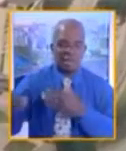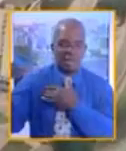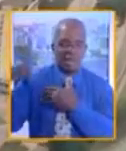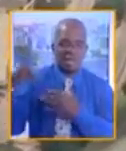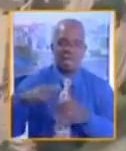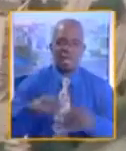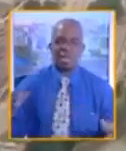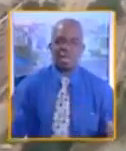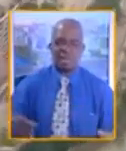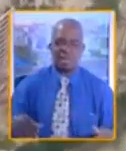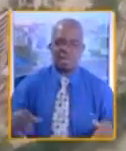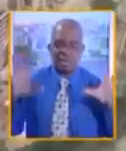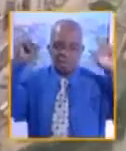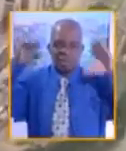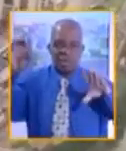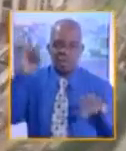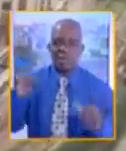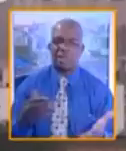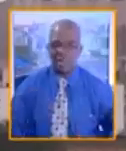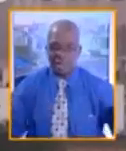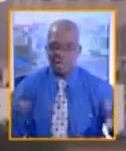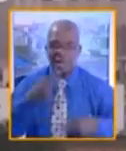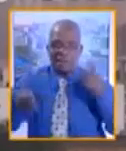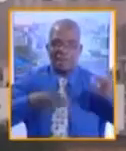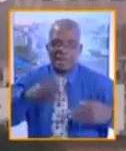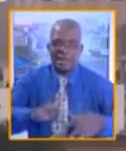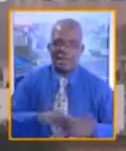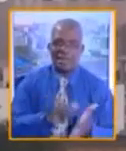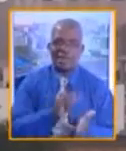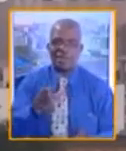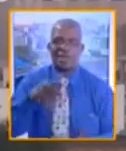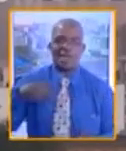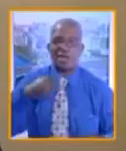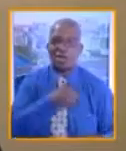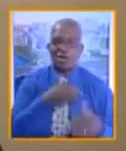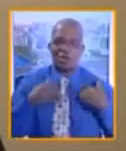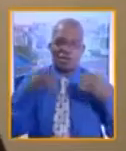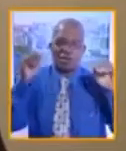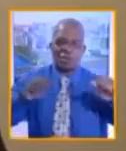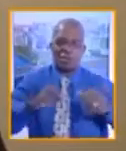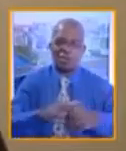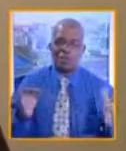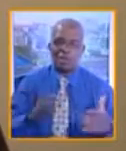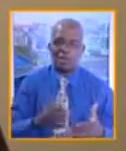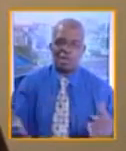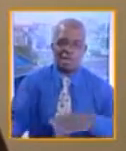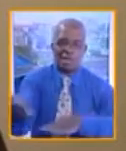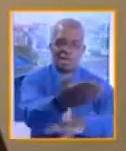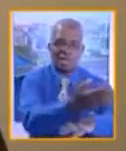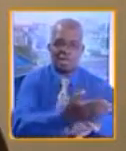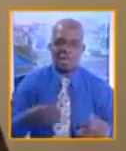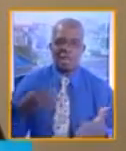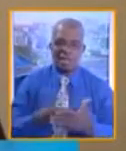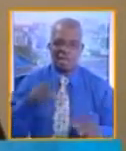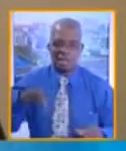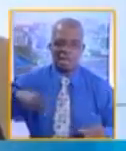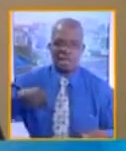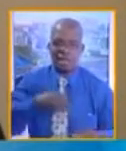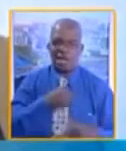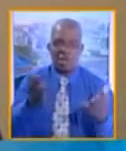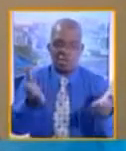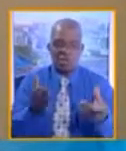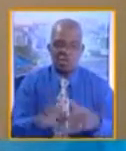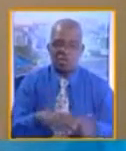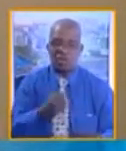chef de l'État aura également été un argument de poids. Non seulement nous avons pu donc mobiliser les ressources que nous voulions, mais